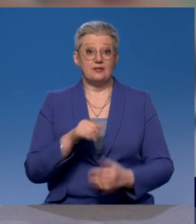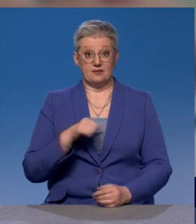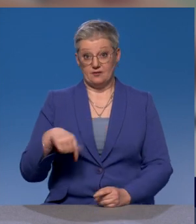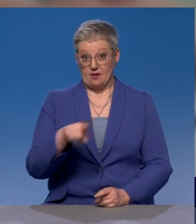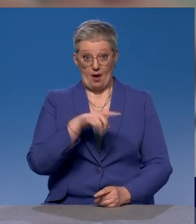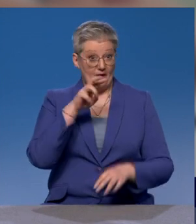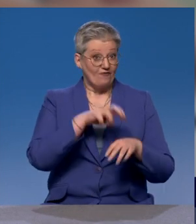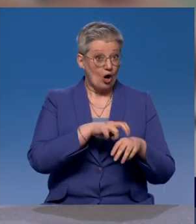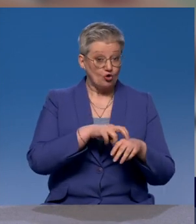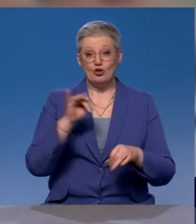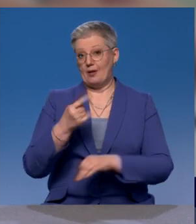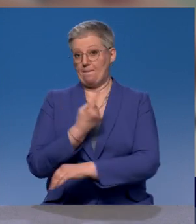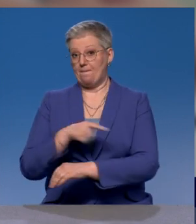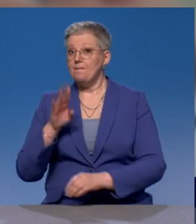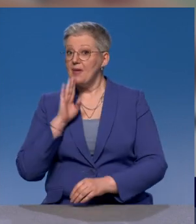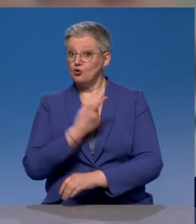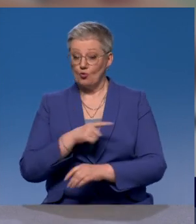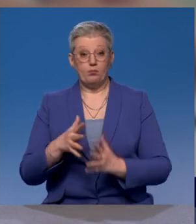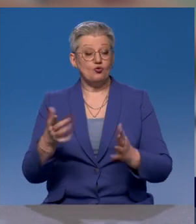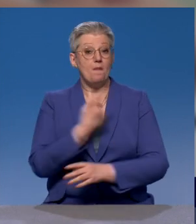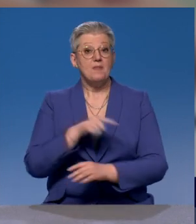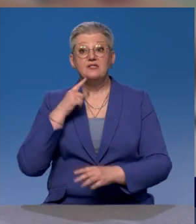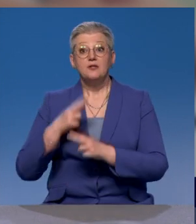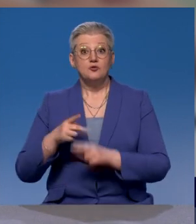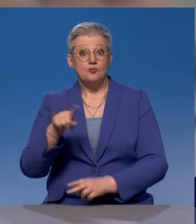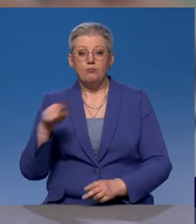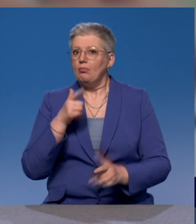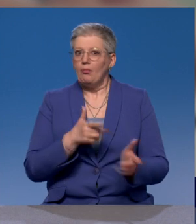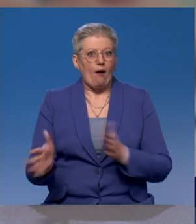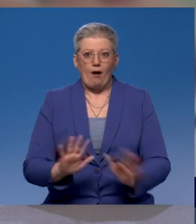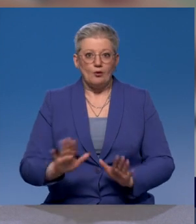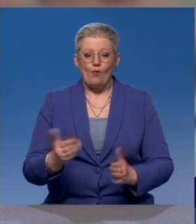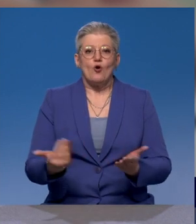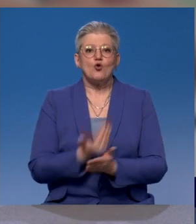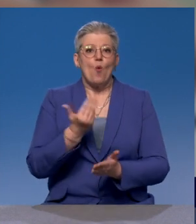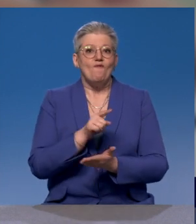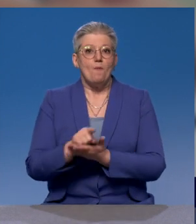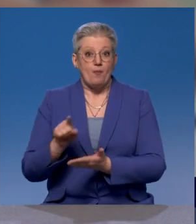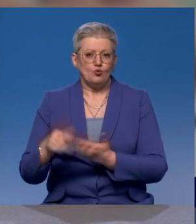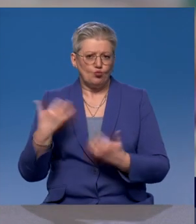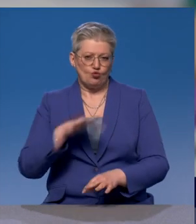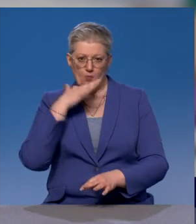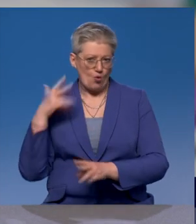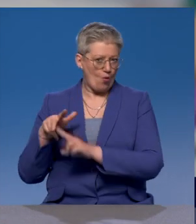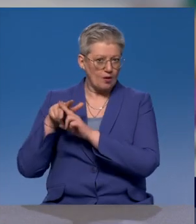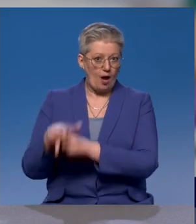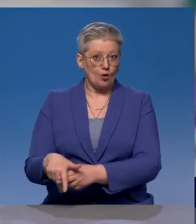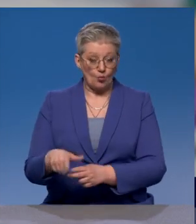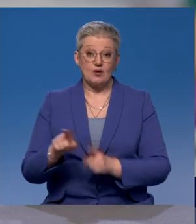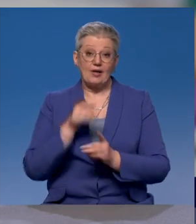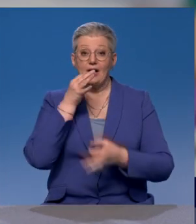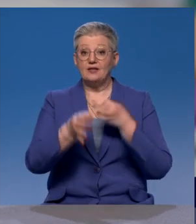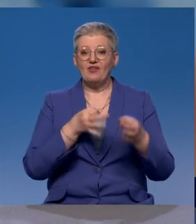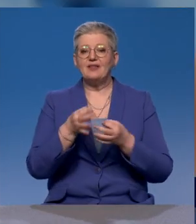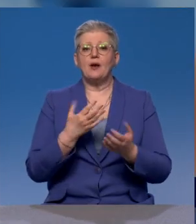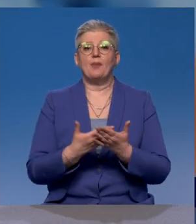и медсестры. Вот большинство медсестер сообщили, что не готовы к новым обязанностям, поскольку уже перегруженным, так ответили почти